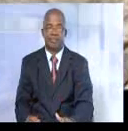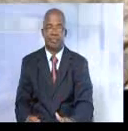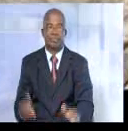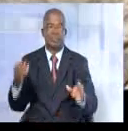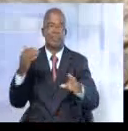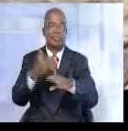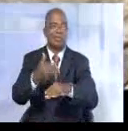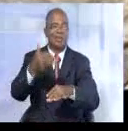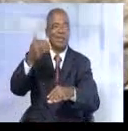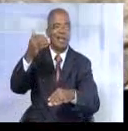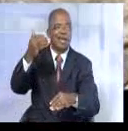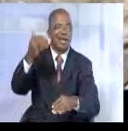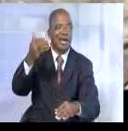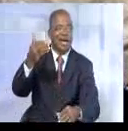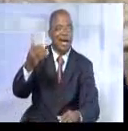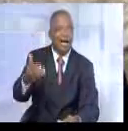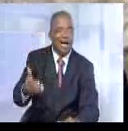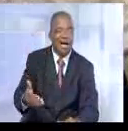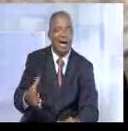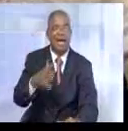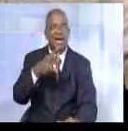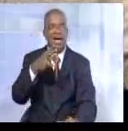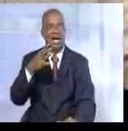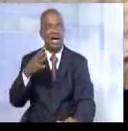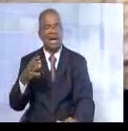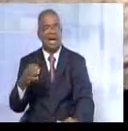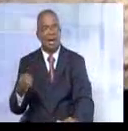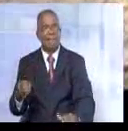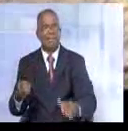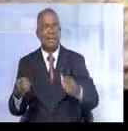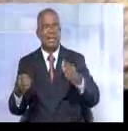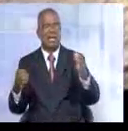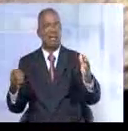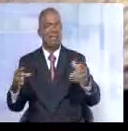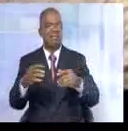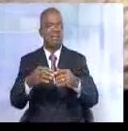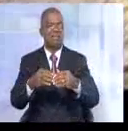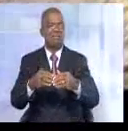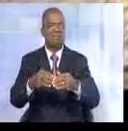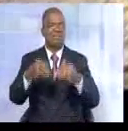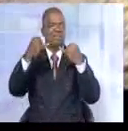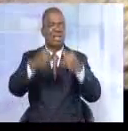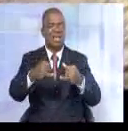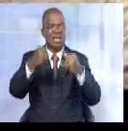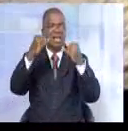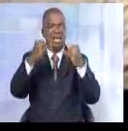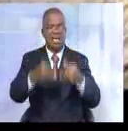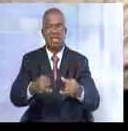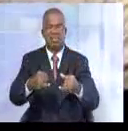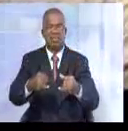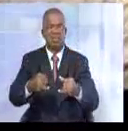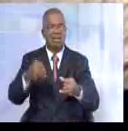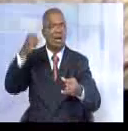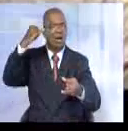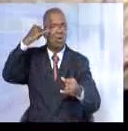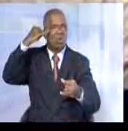Après Fukushima, il y a eu un nouveau consensus en Allemagne qu'on va